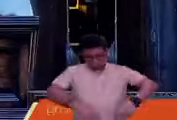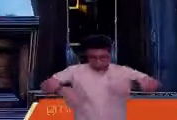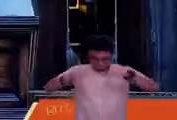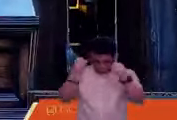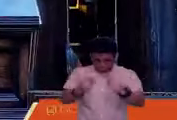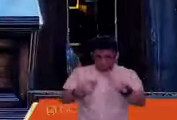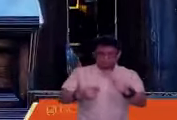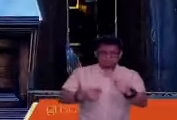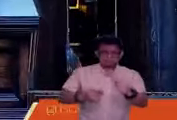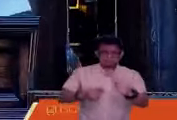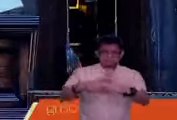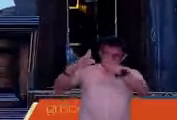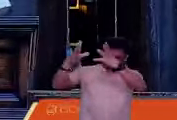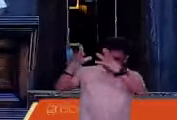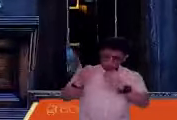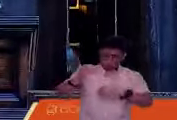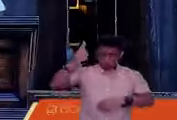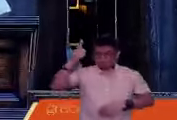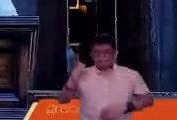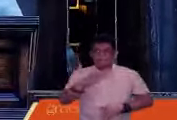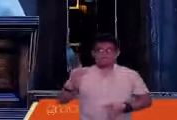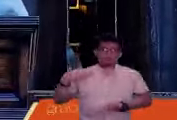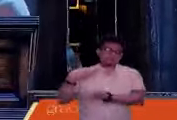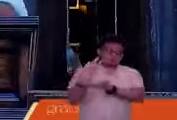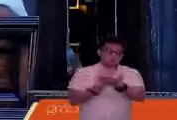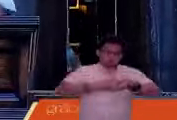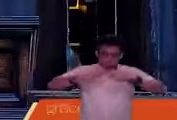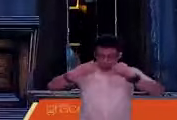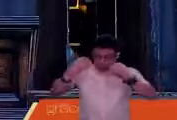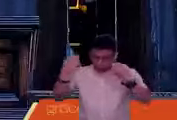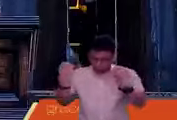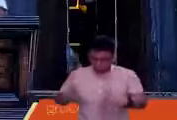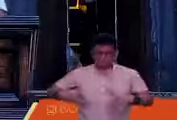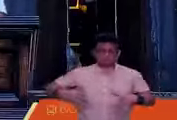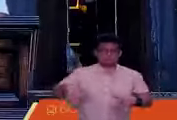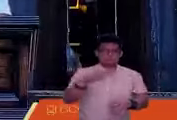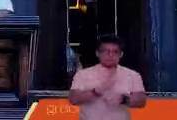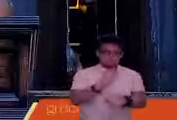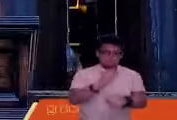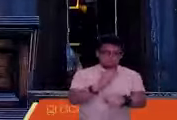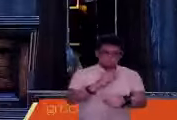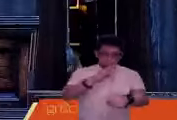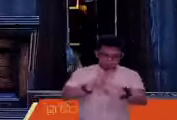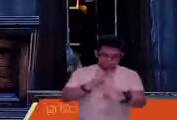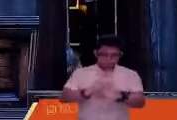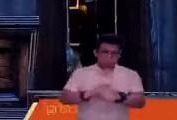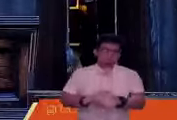God. And we can fulfill the ministry. I was looking at